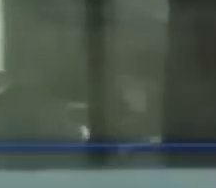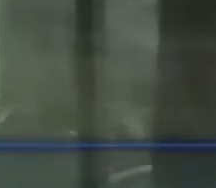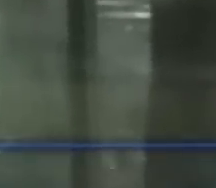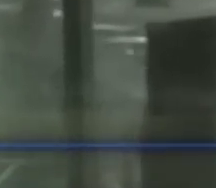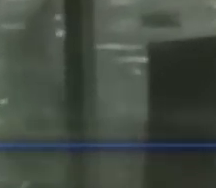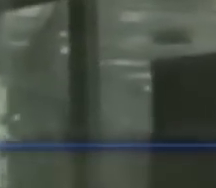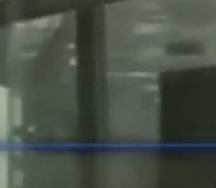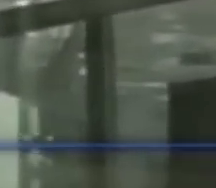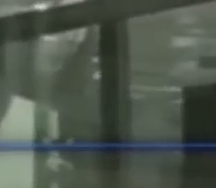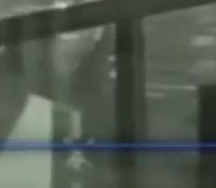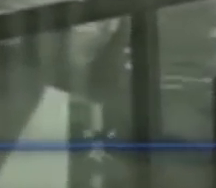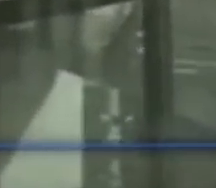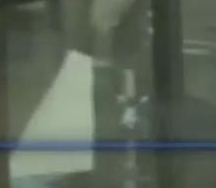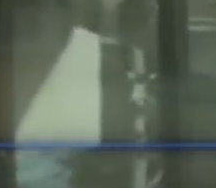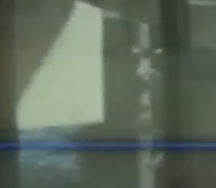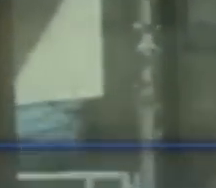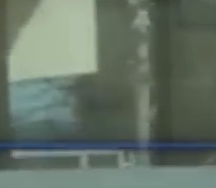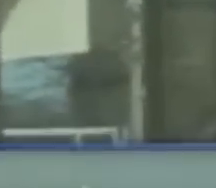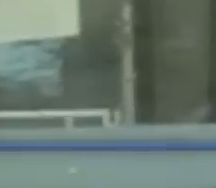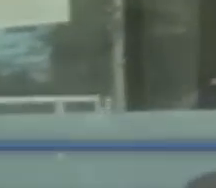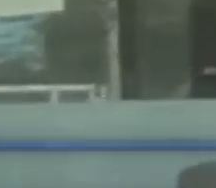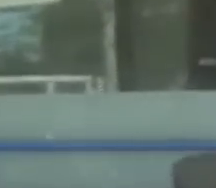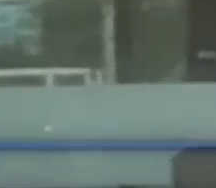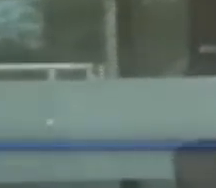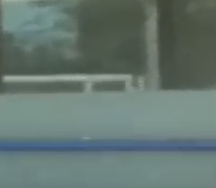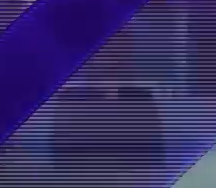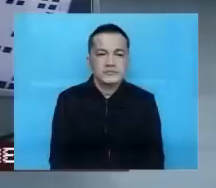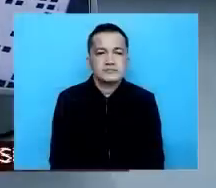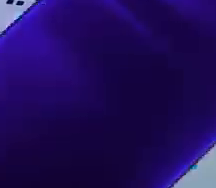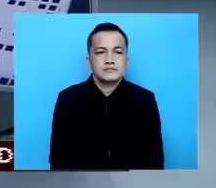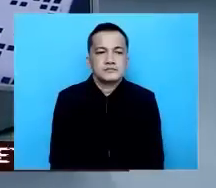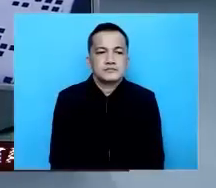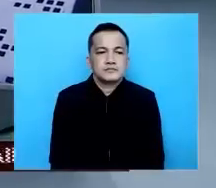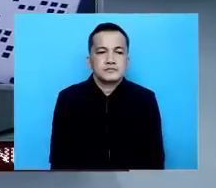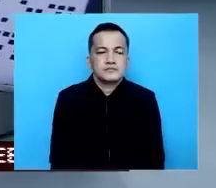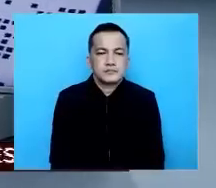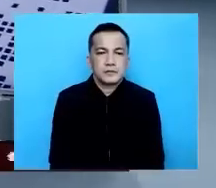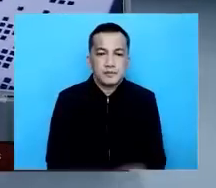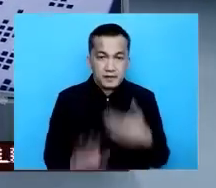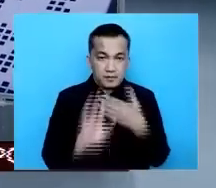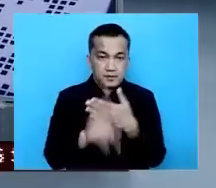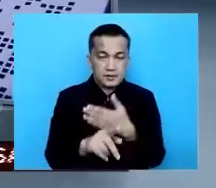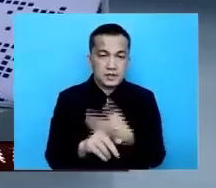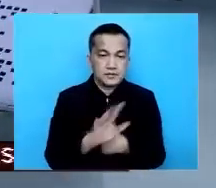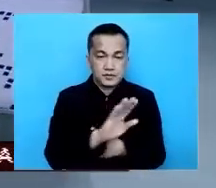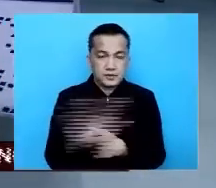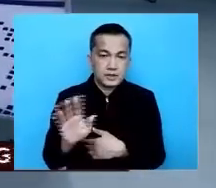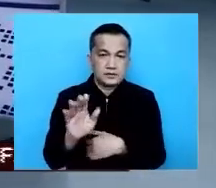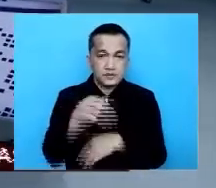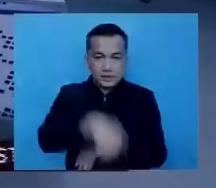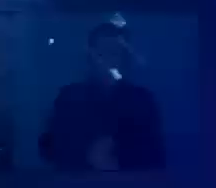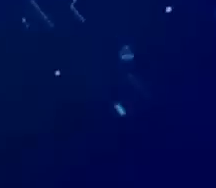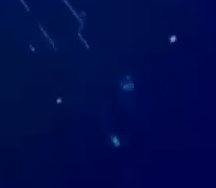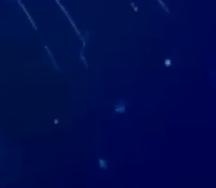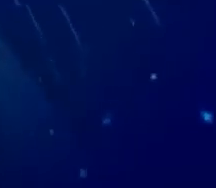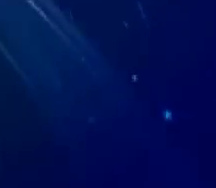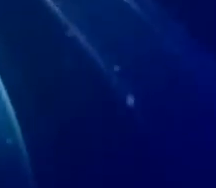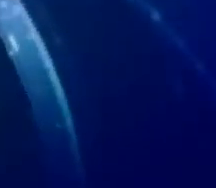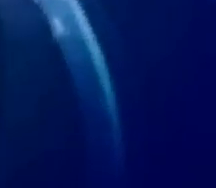sa isang fast food restaurant sa Candelaria, Quezon. Magbabalik pa ang Frontline Tonight.